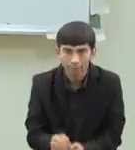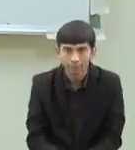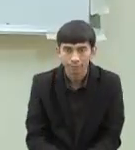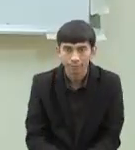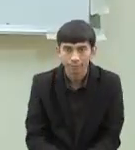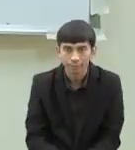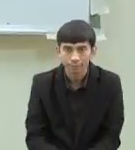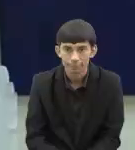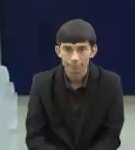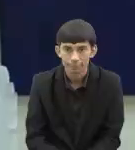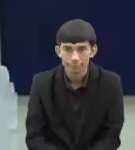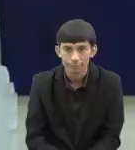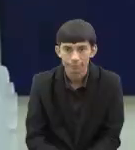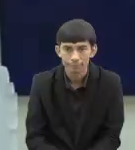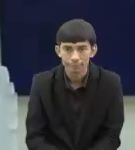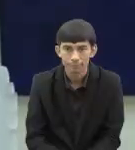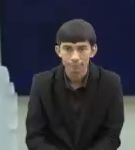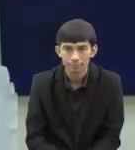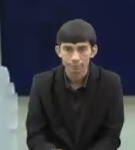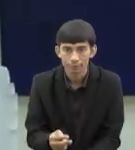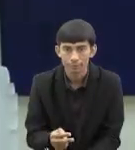phụ chiên nẹ kru nè con á chà